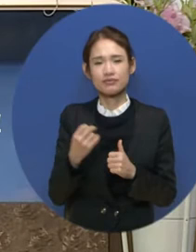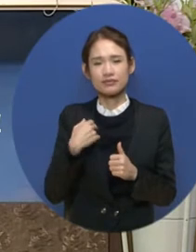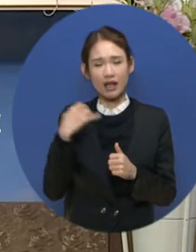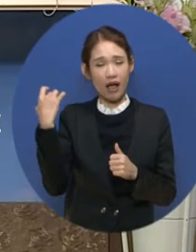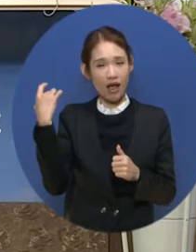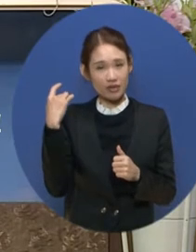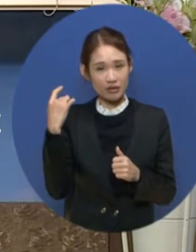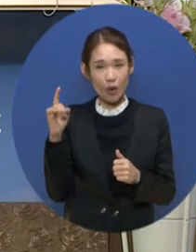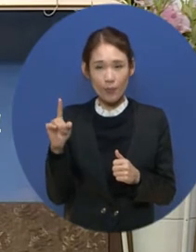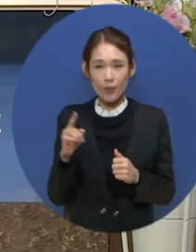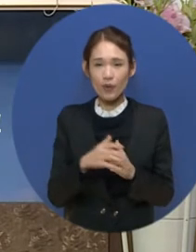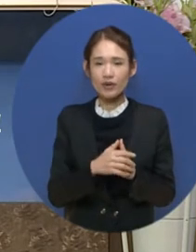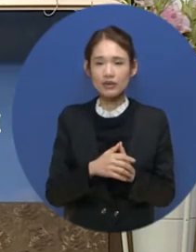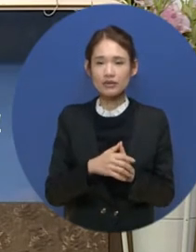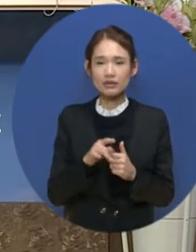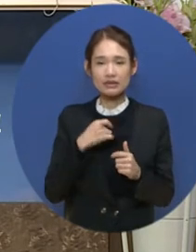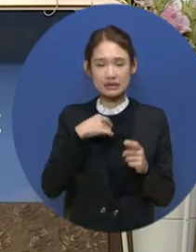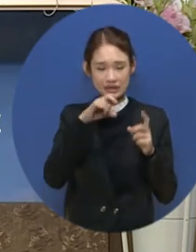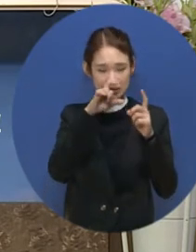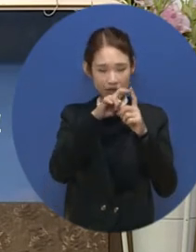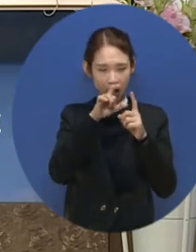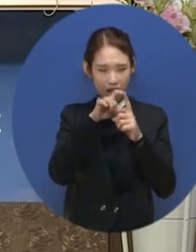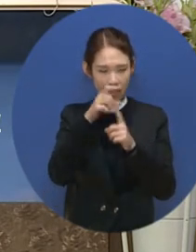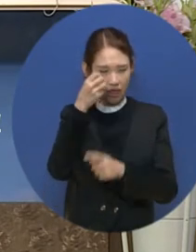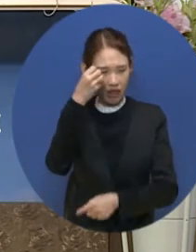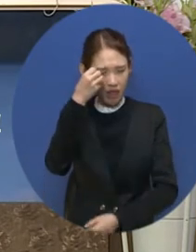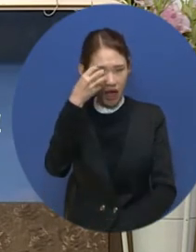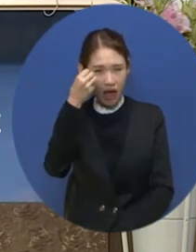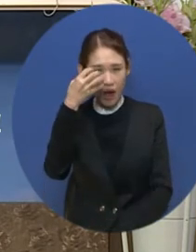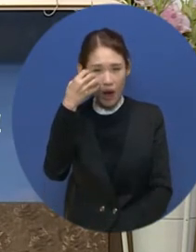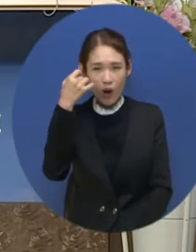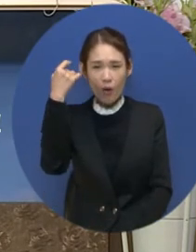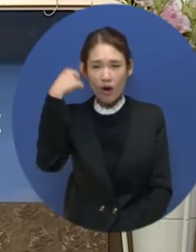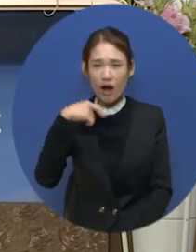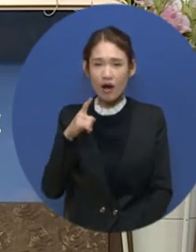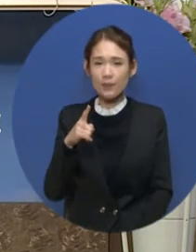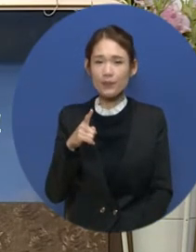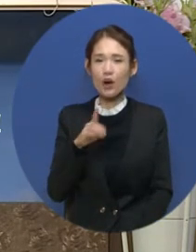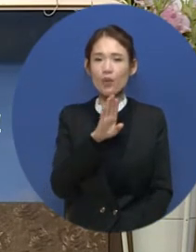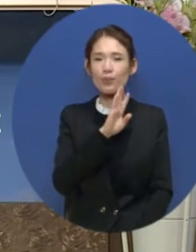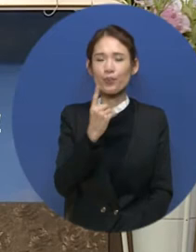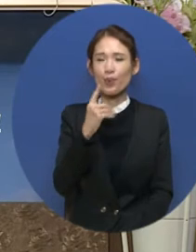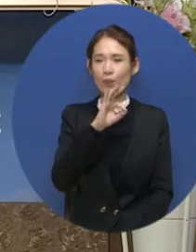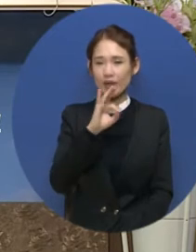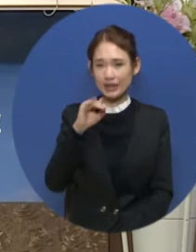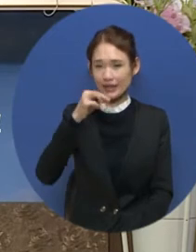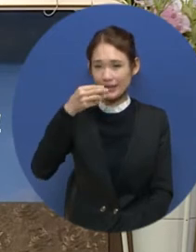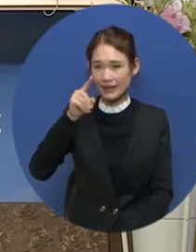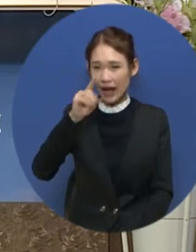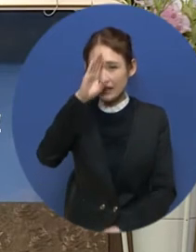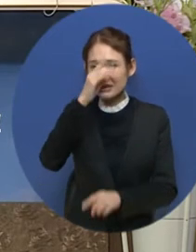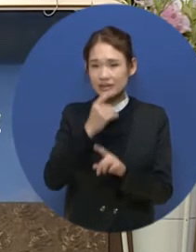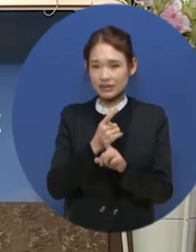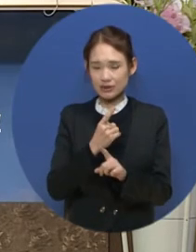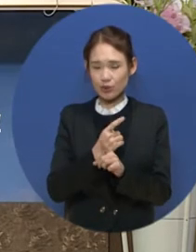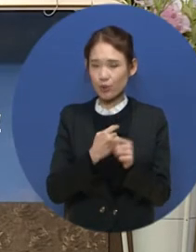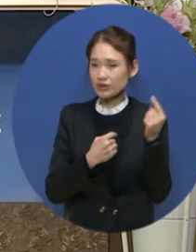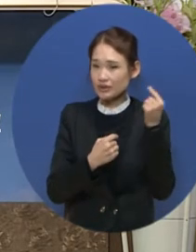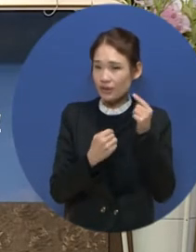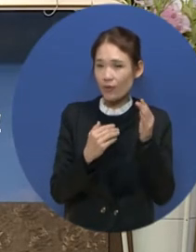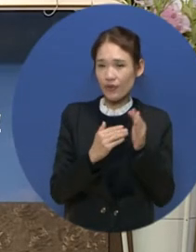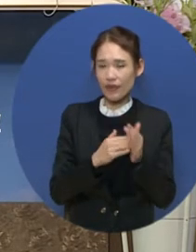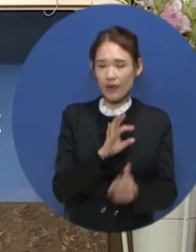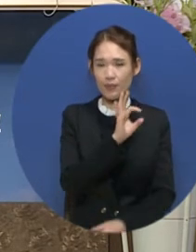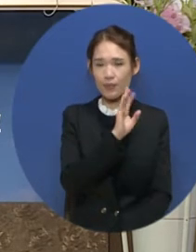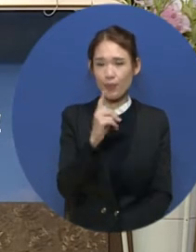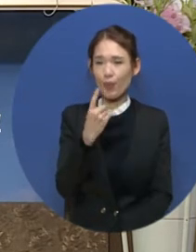듣기로는 좀 저는 생소 했어요 이 단어가 모리타 치료라는 게 있다고 매 되었는데 보이 터